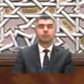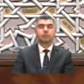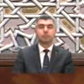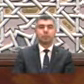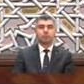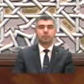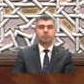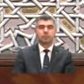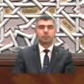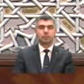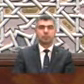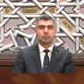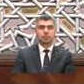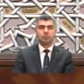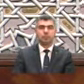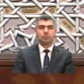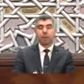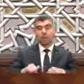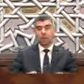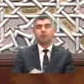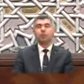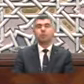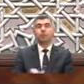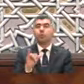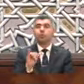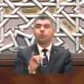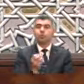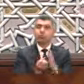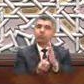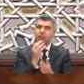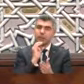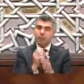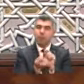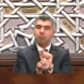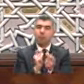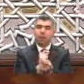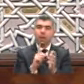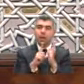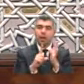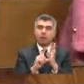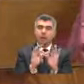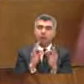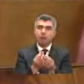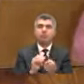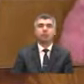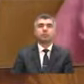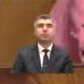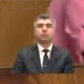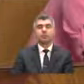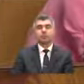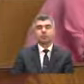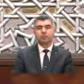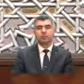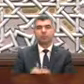النائبة. السيد الوزير، ما هي مقاربتكم بشأن مراجعة مدونة الأسرة؟ شكرا